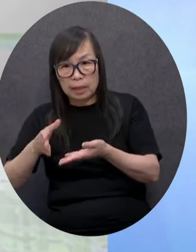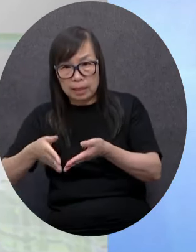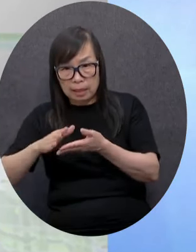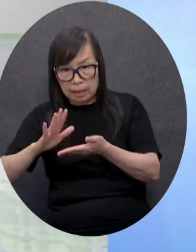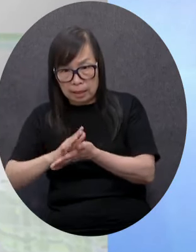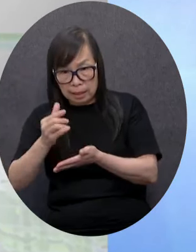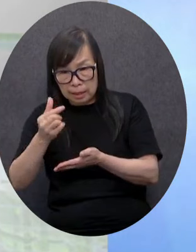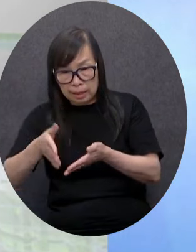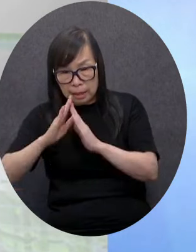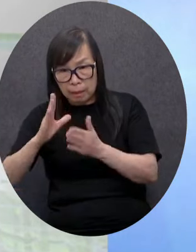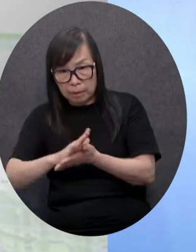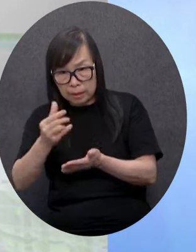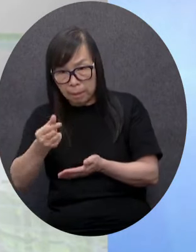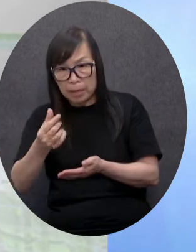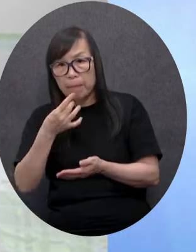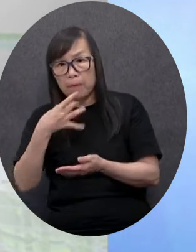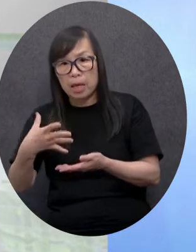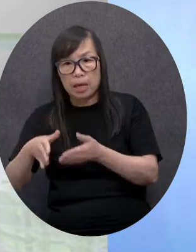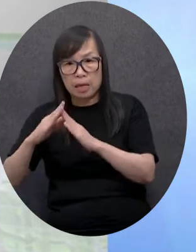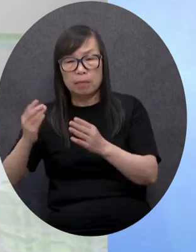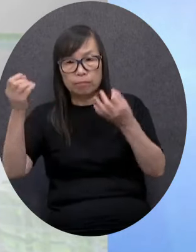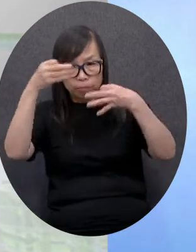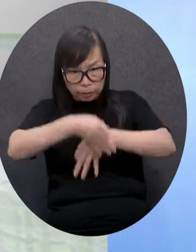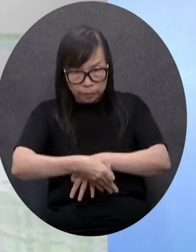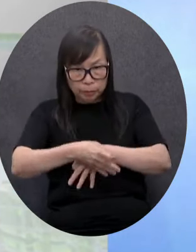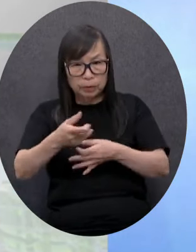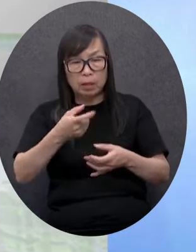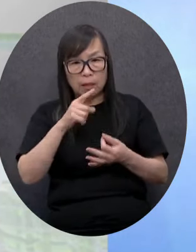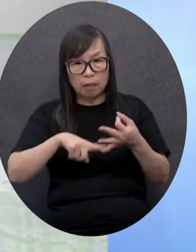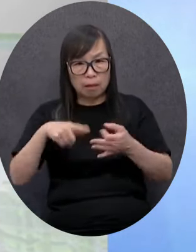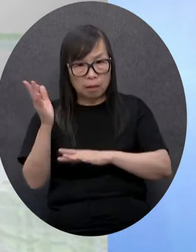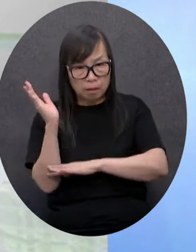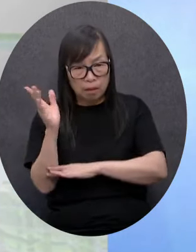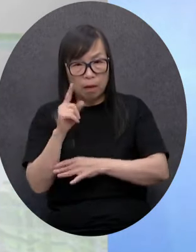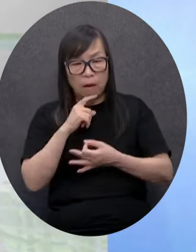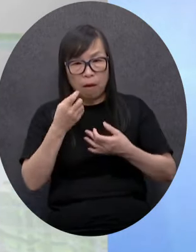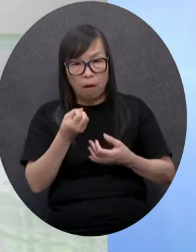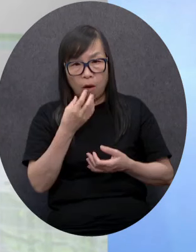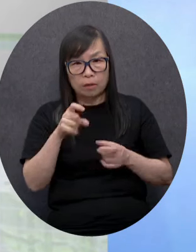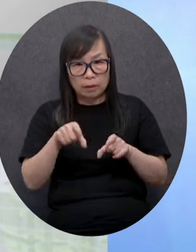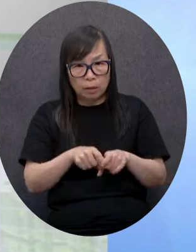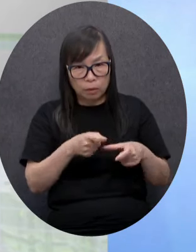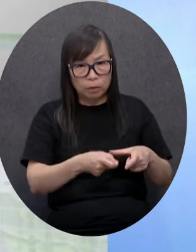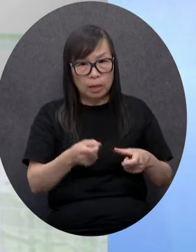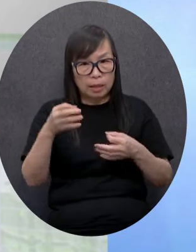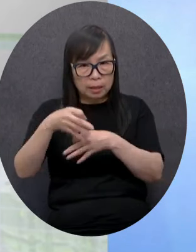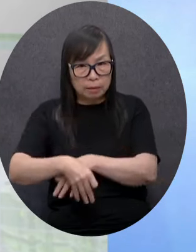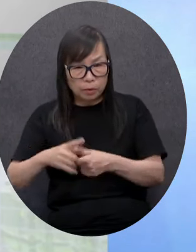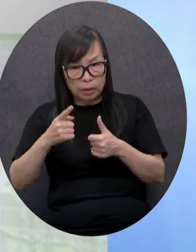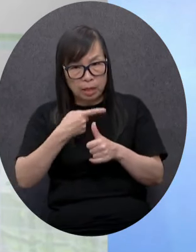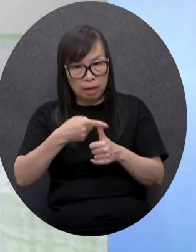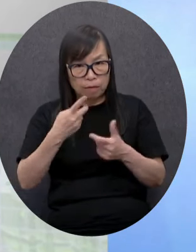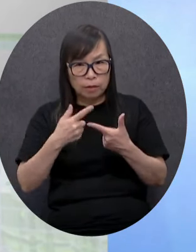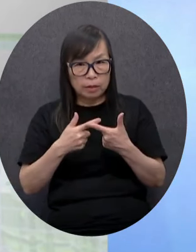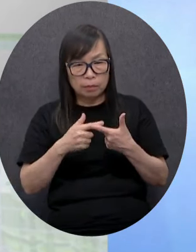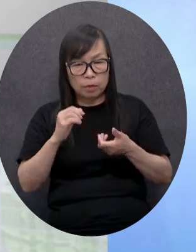團簽署戰略合作協議。行政長官李家超話：今次係港投公司簽署第一份戰略